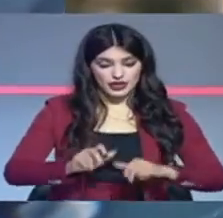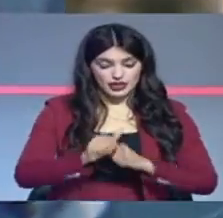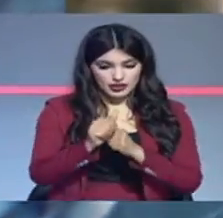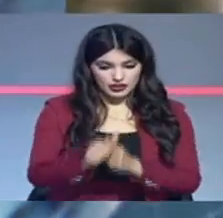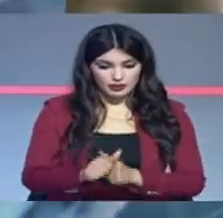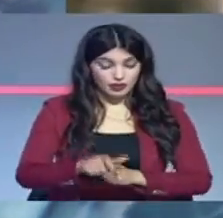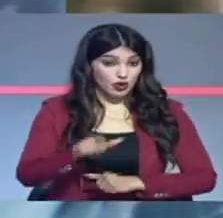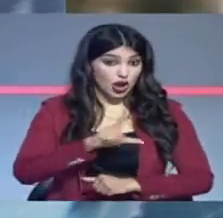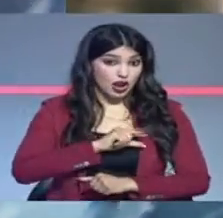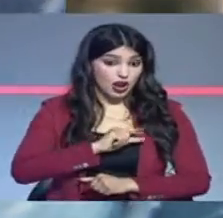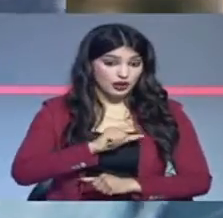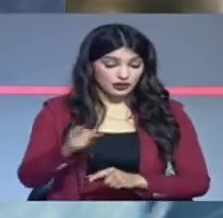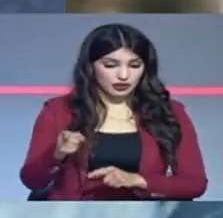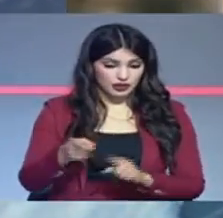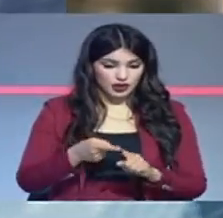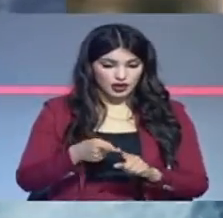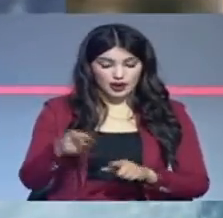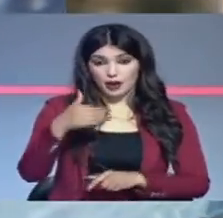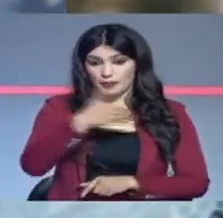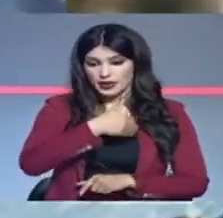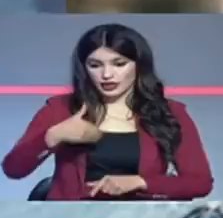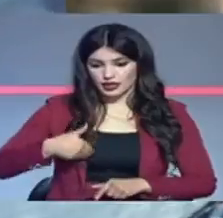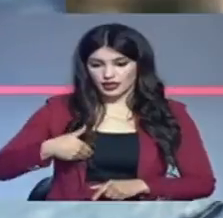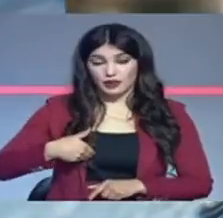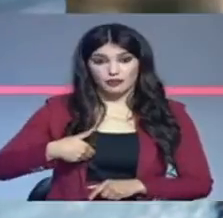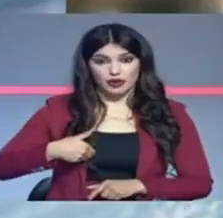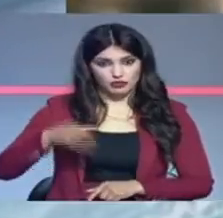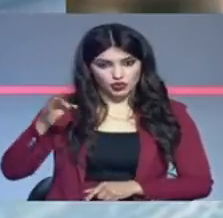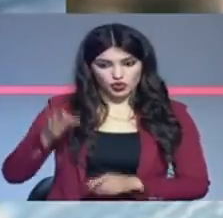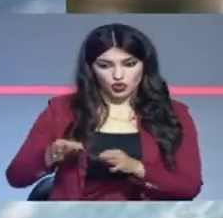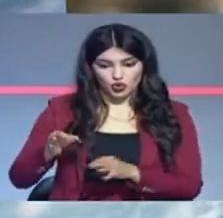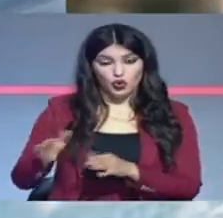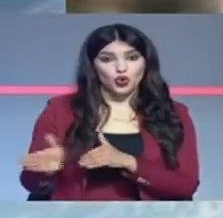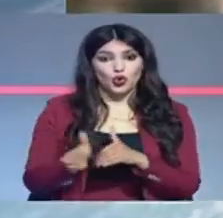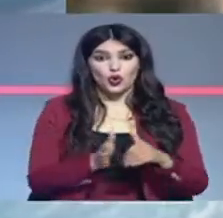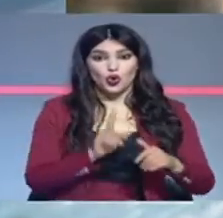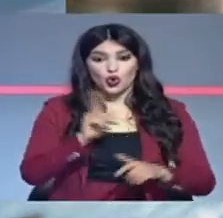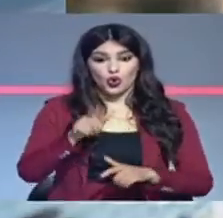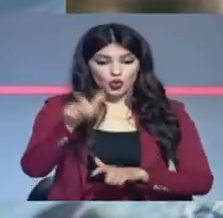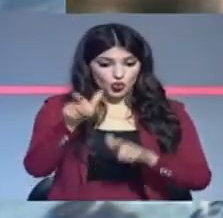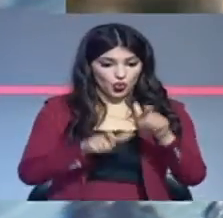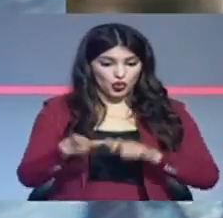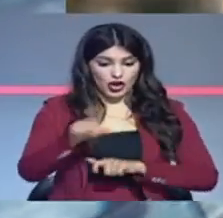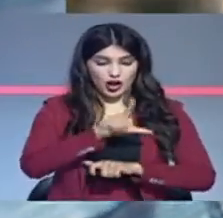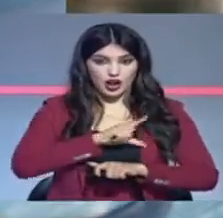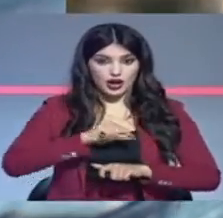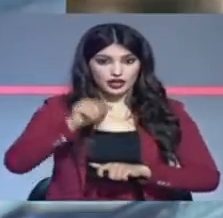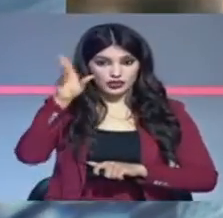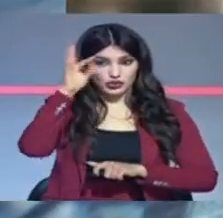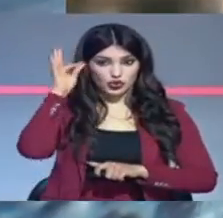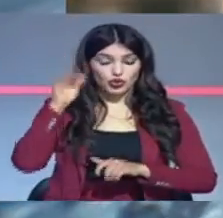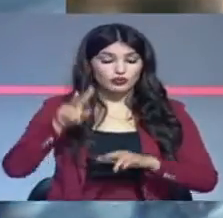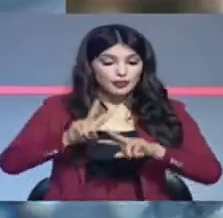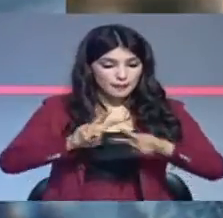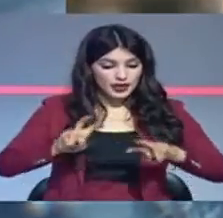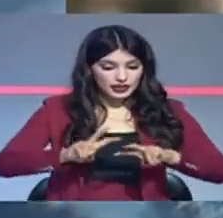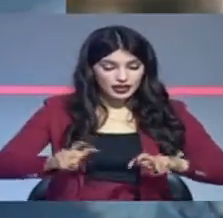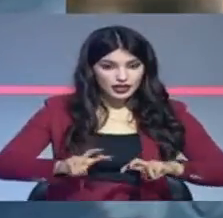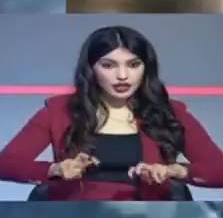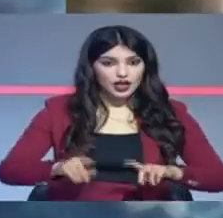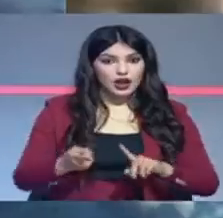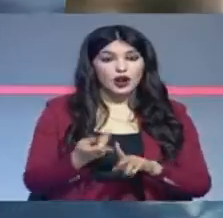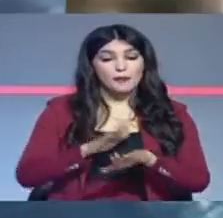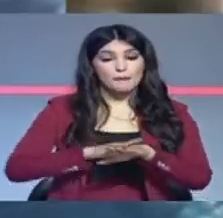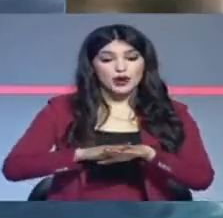من طرف النيابه العموميه وتم تكليف وحدات الحرس الوطني بالبحث خاصه في